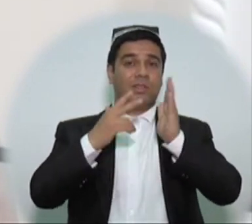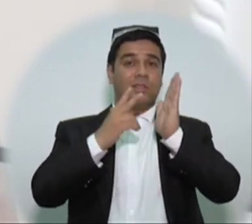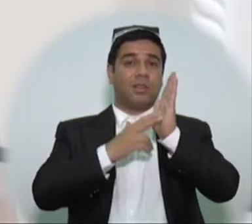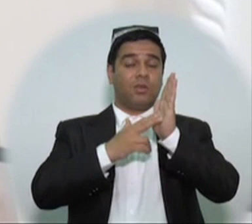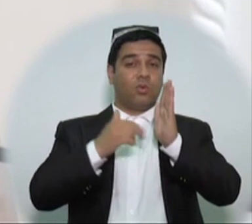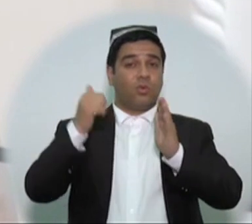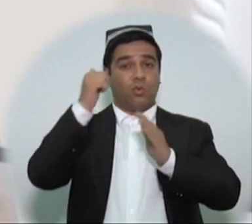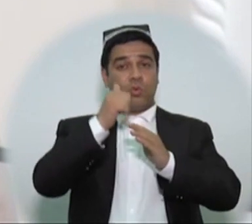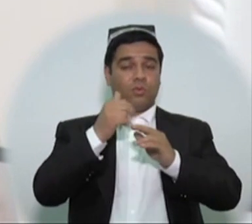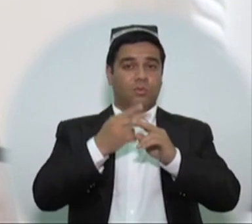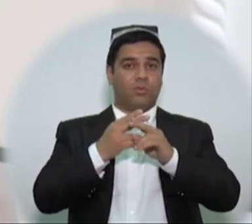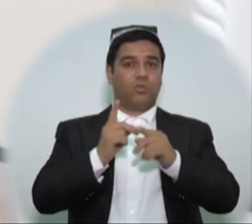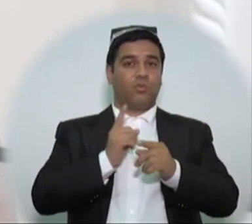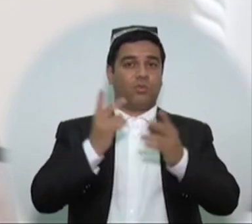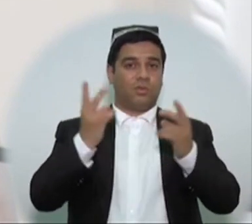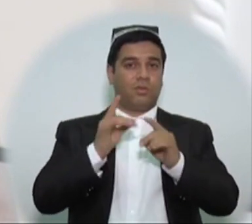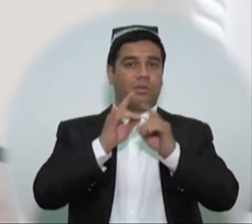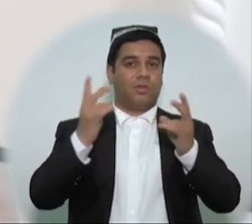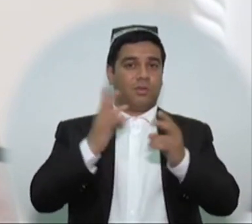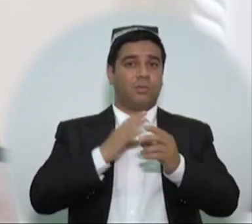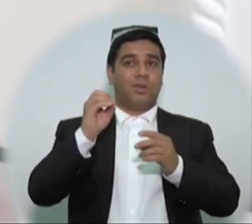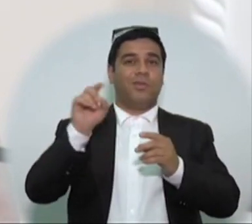yil kutishi kerakligini ham aytib o'tgan edik.